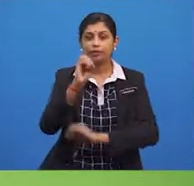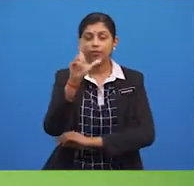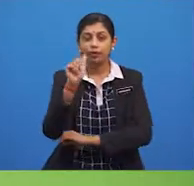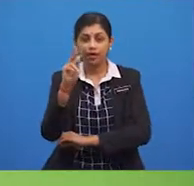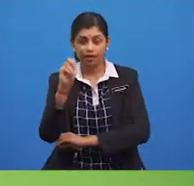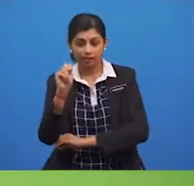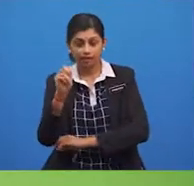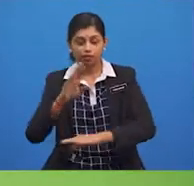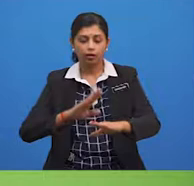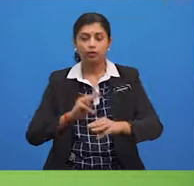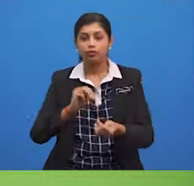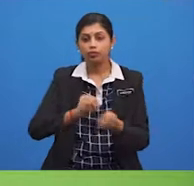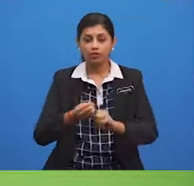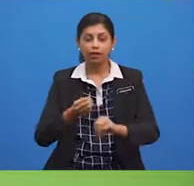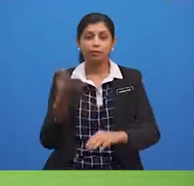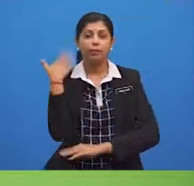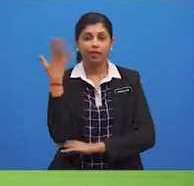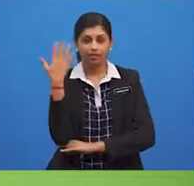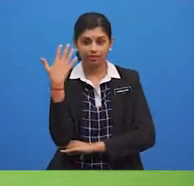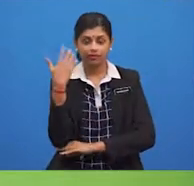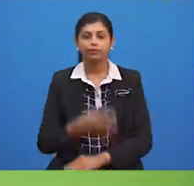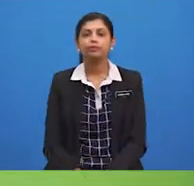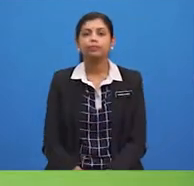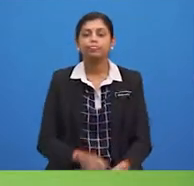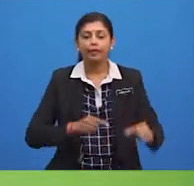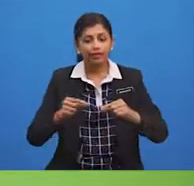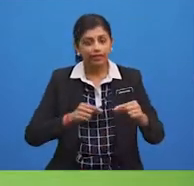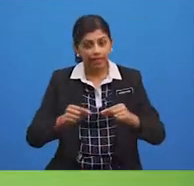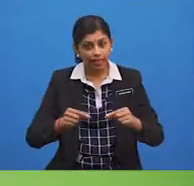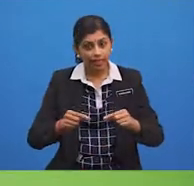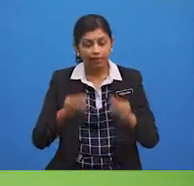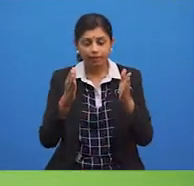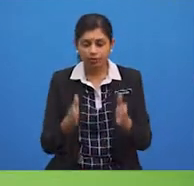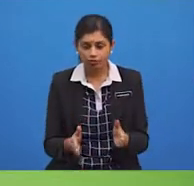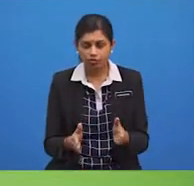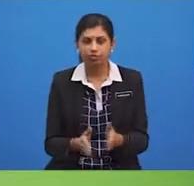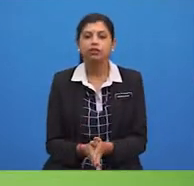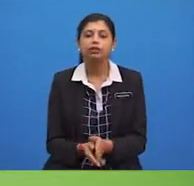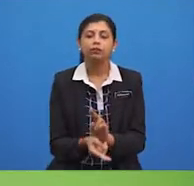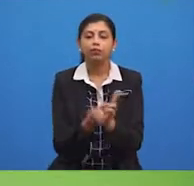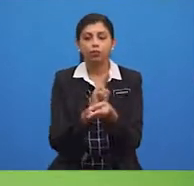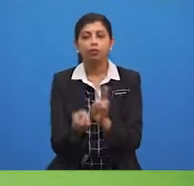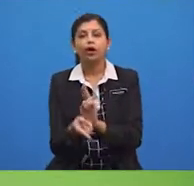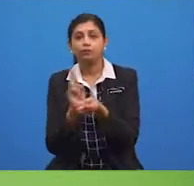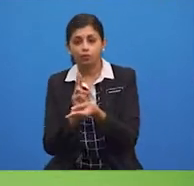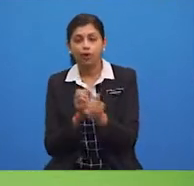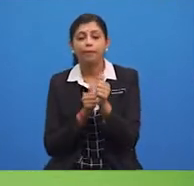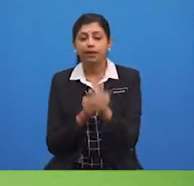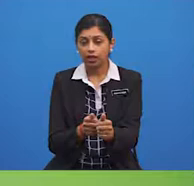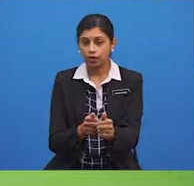Kegiatan manusia terhadap pengaruh iklim tundra adalah berubah-ubah mengikut